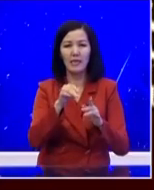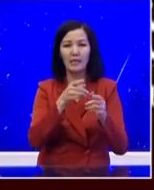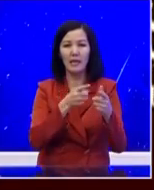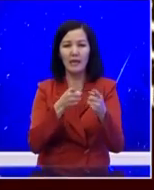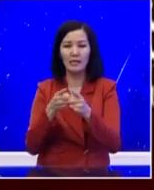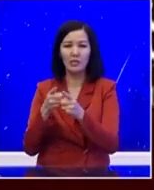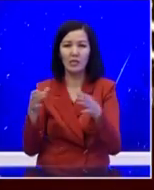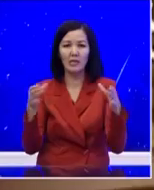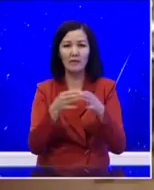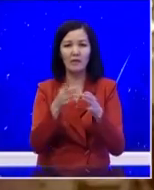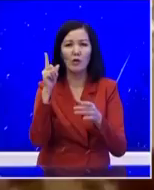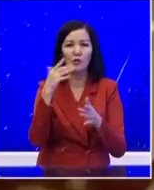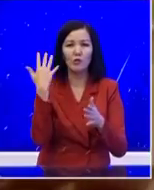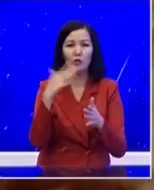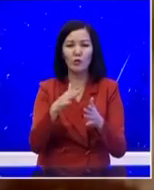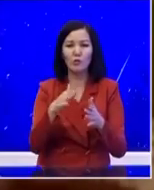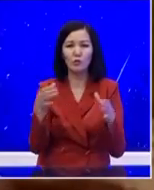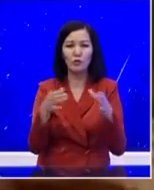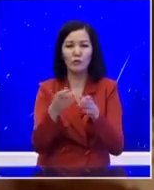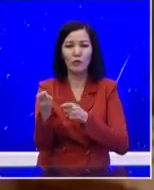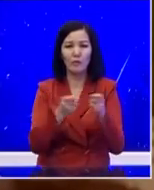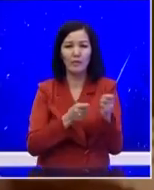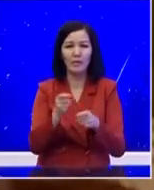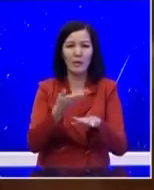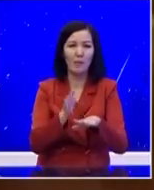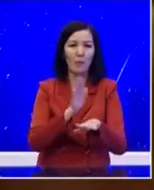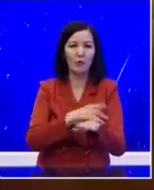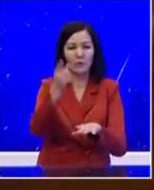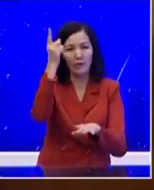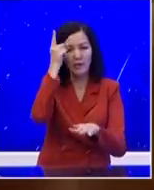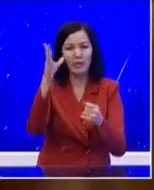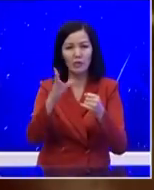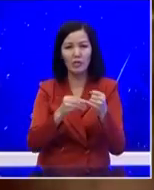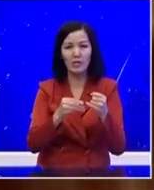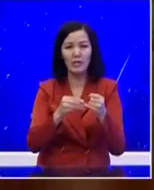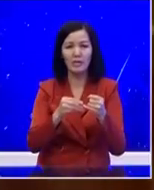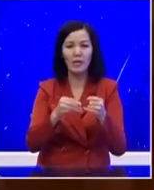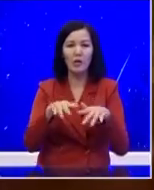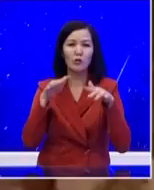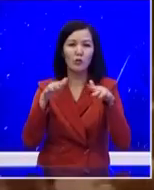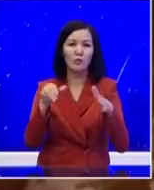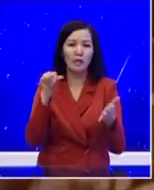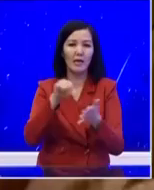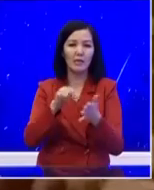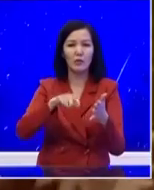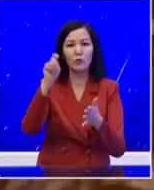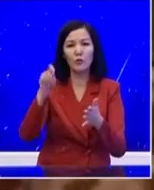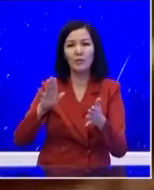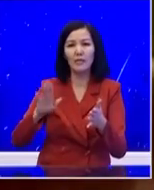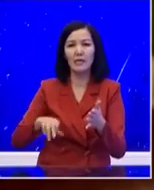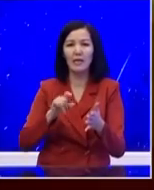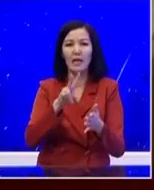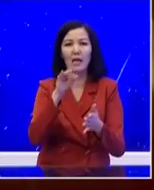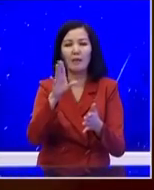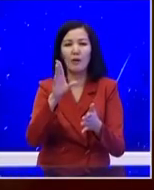құрамында 153-ші взводты басқарды. Польша мен Германия жерлеріндегі ұрыстарға қатысты. Соғыстан соң Эльба